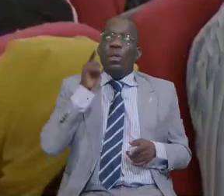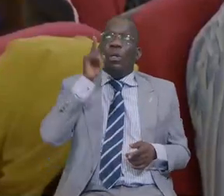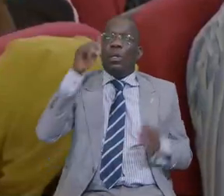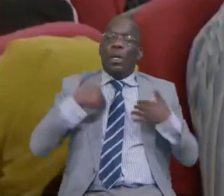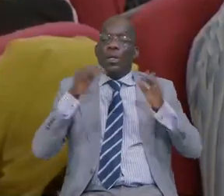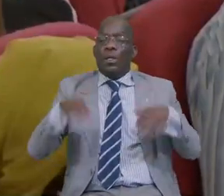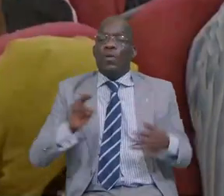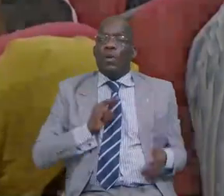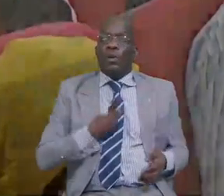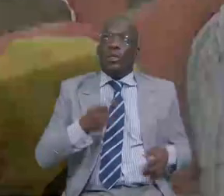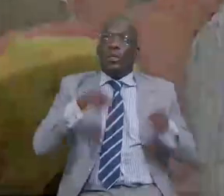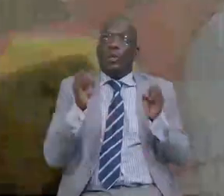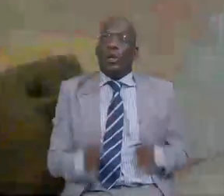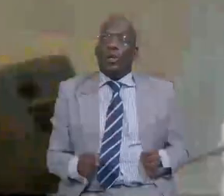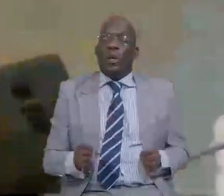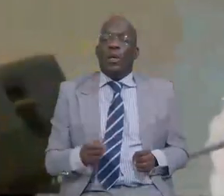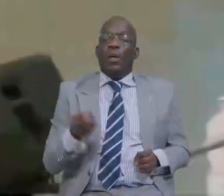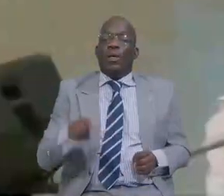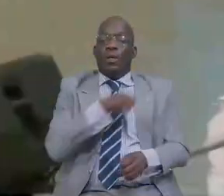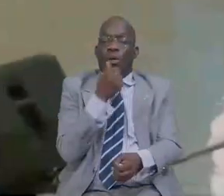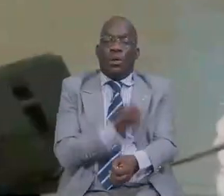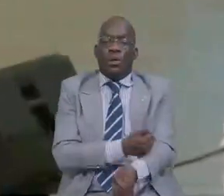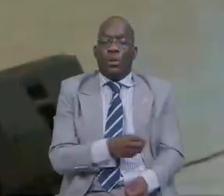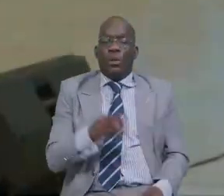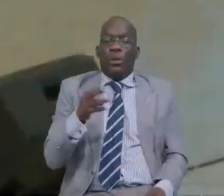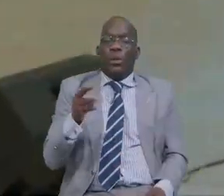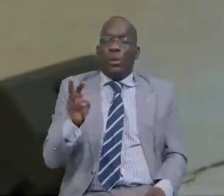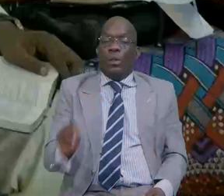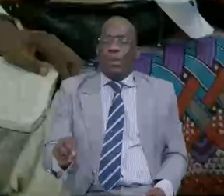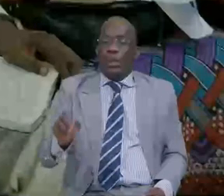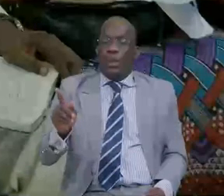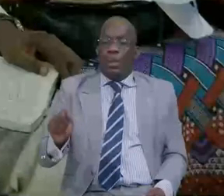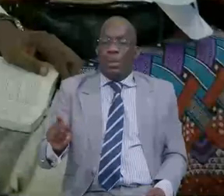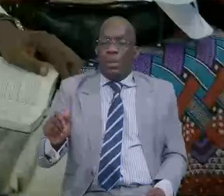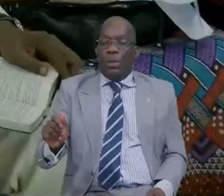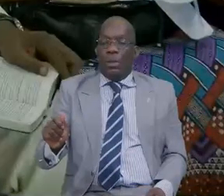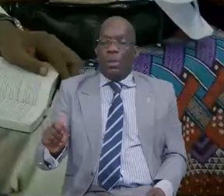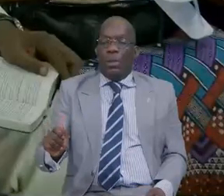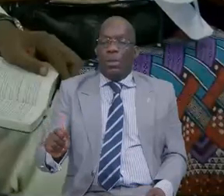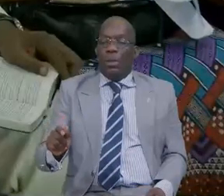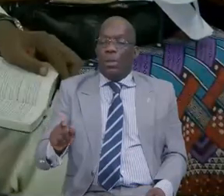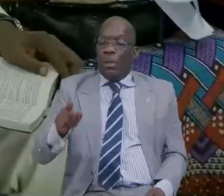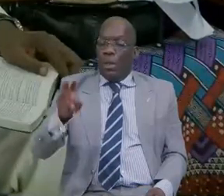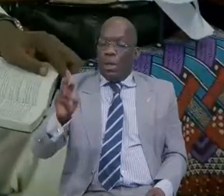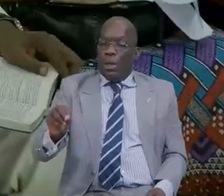donné la puissance. Il nous a donné l'autorité. Matthieu 10, verset 1.